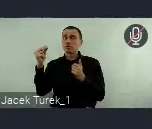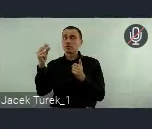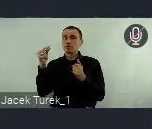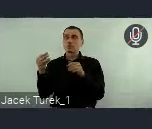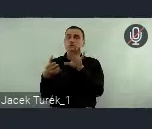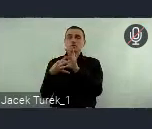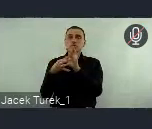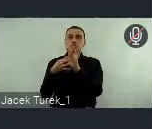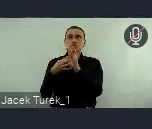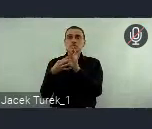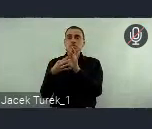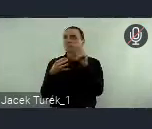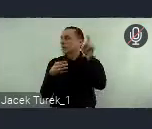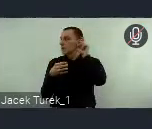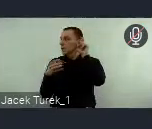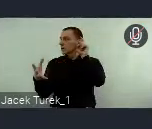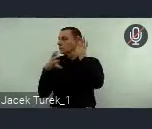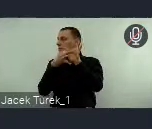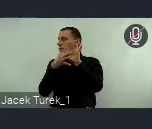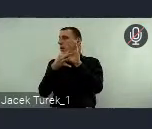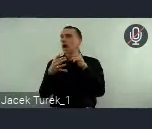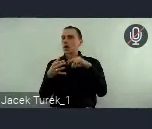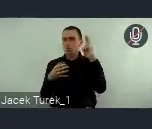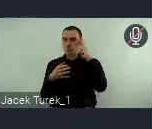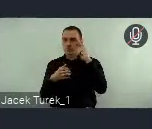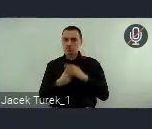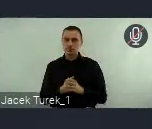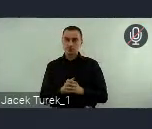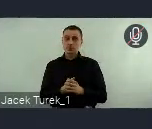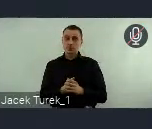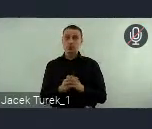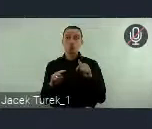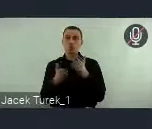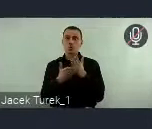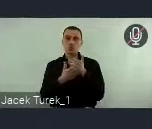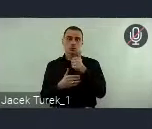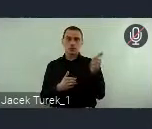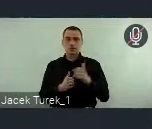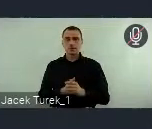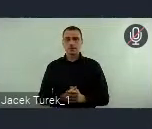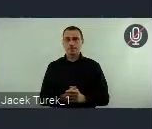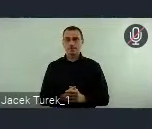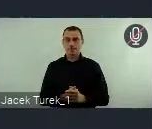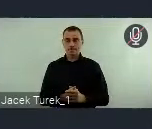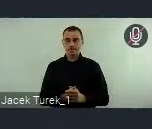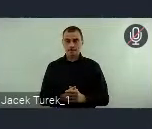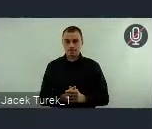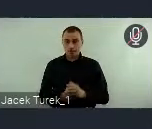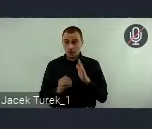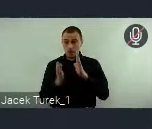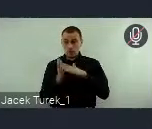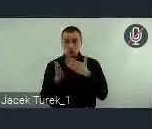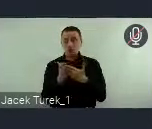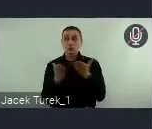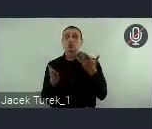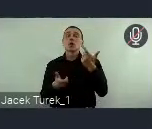przesyłane do aparatu słuchowego osoby słabosłyszącej i dlatego te systemy pomagają jeżeli znowu jest taka takie pytanie co ście czy